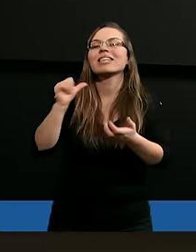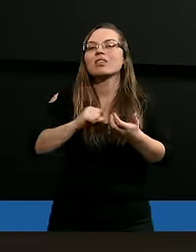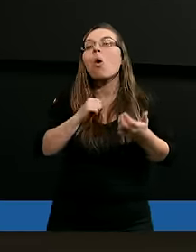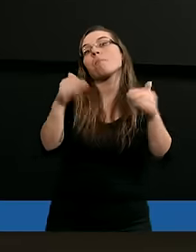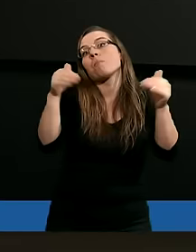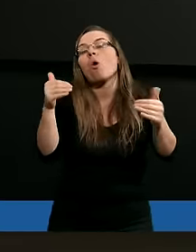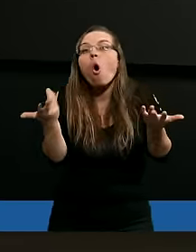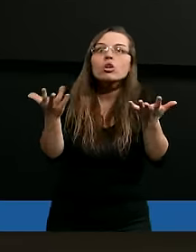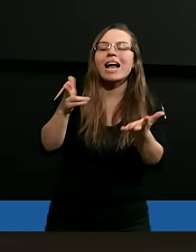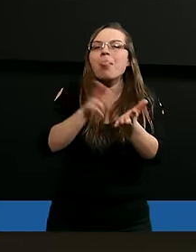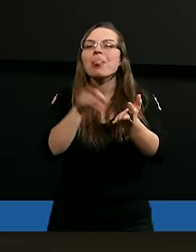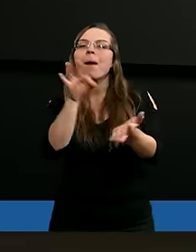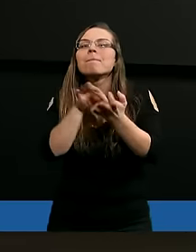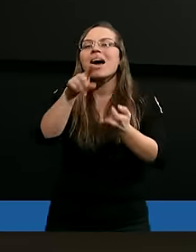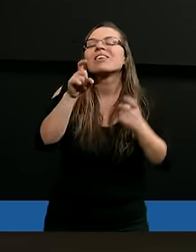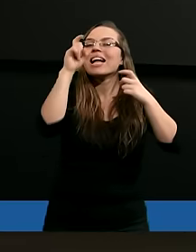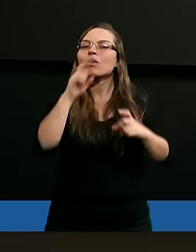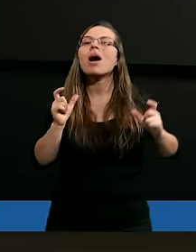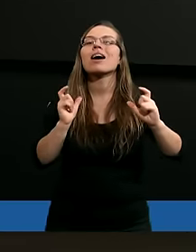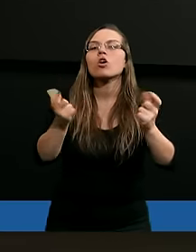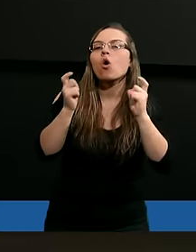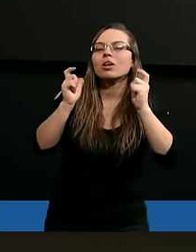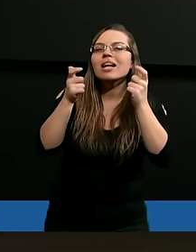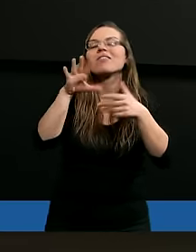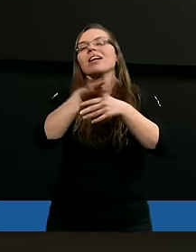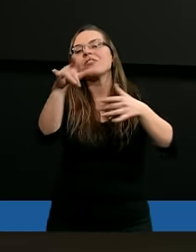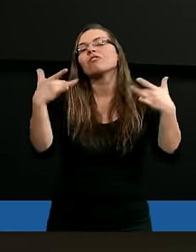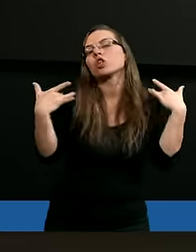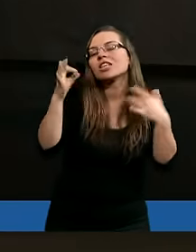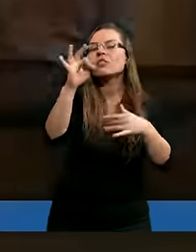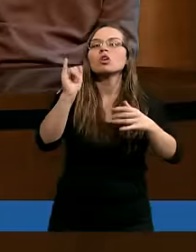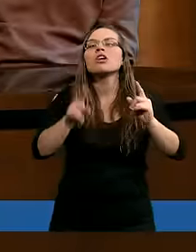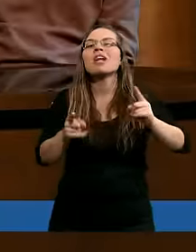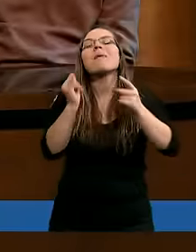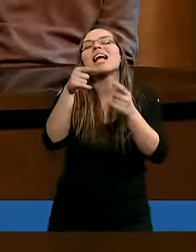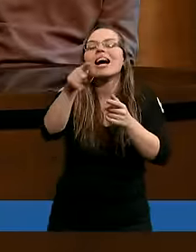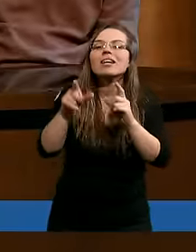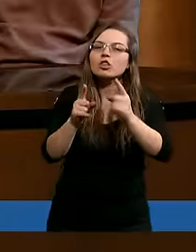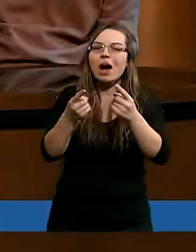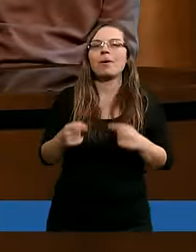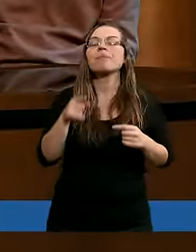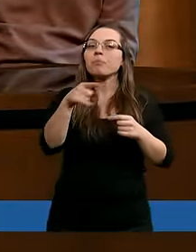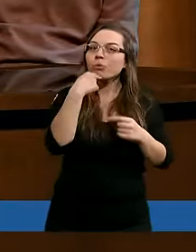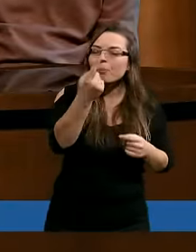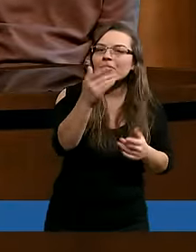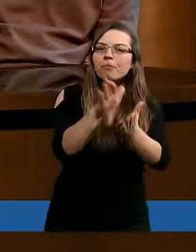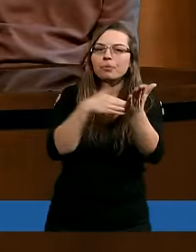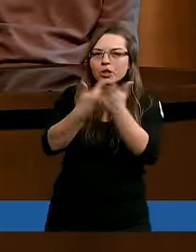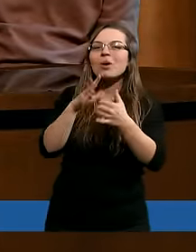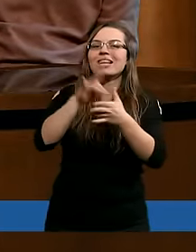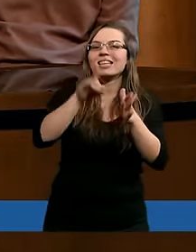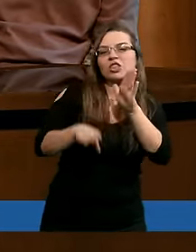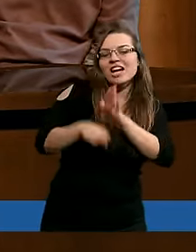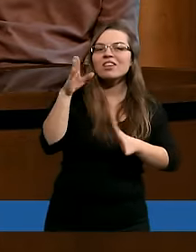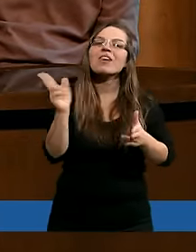być może na pewne złe konsekwencje ich życia i działań? Ja pamiętam sporo takich sytuacji z